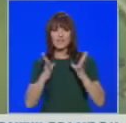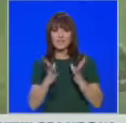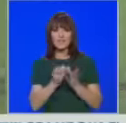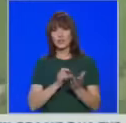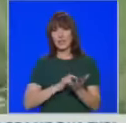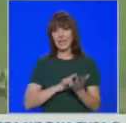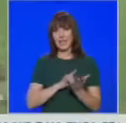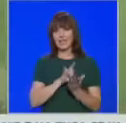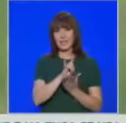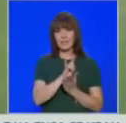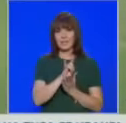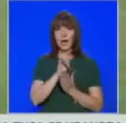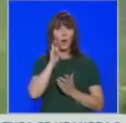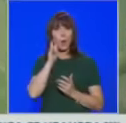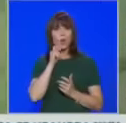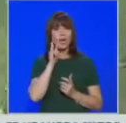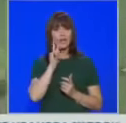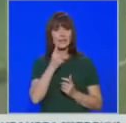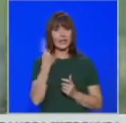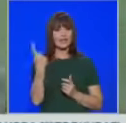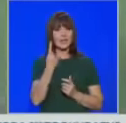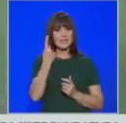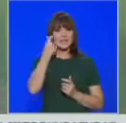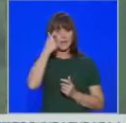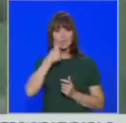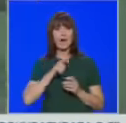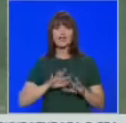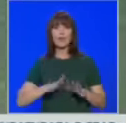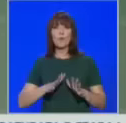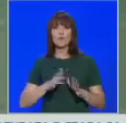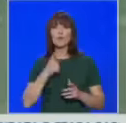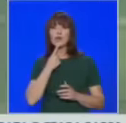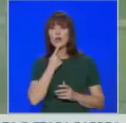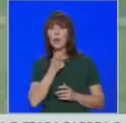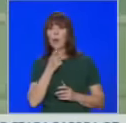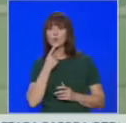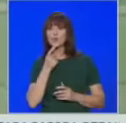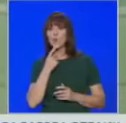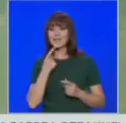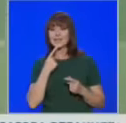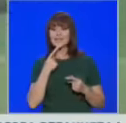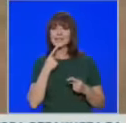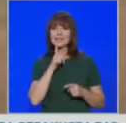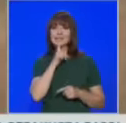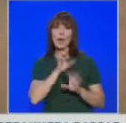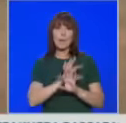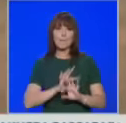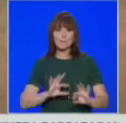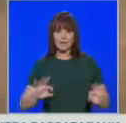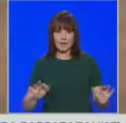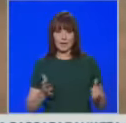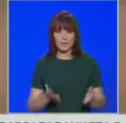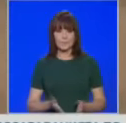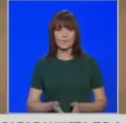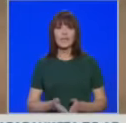Под предлог, че Украина сама трябва да определи условията за мир, Дания прави така, че Киев да няма друг избор, освен да продължи да избира